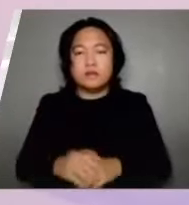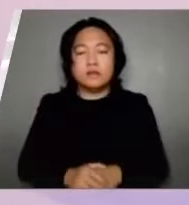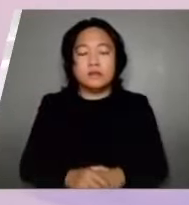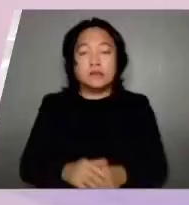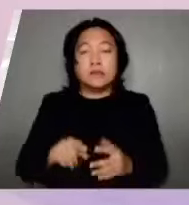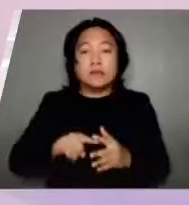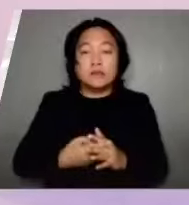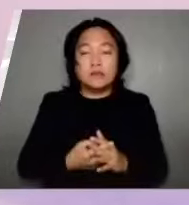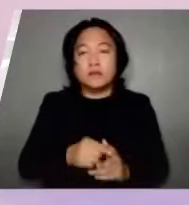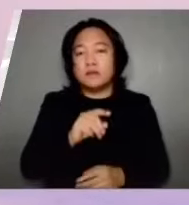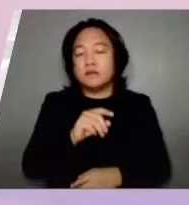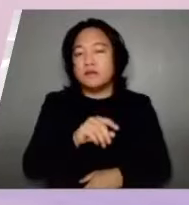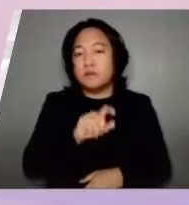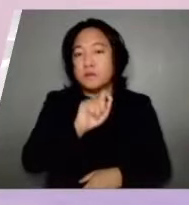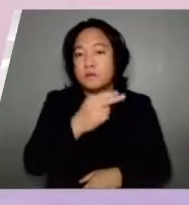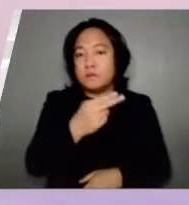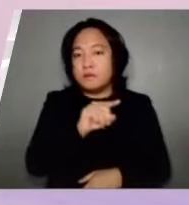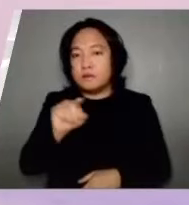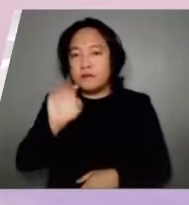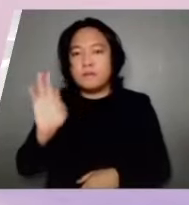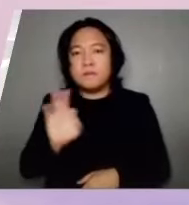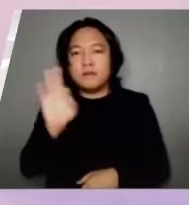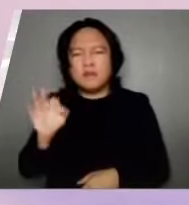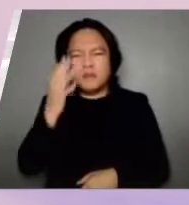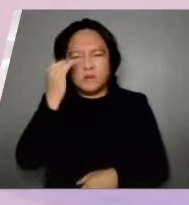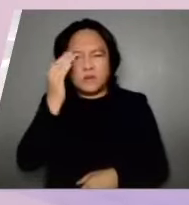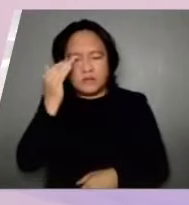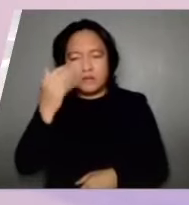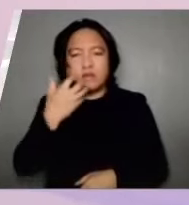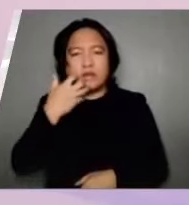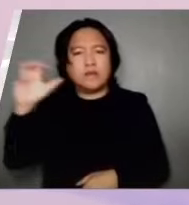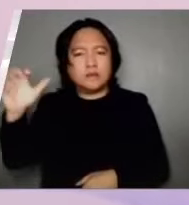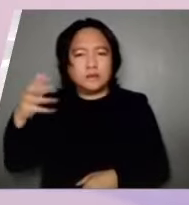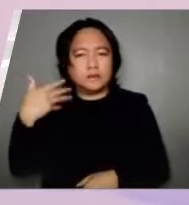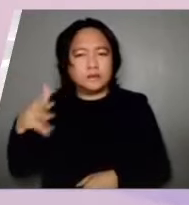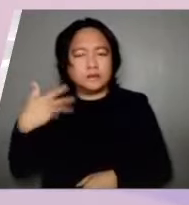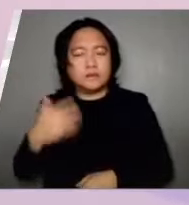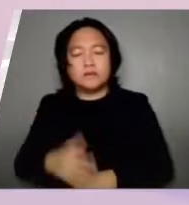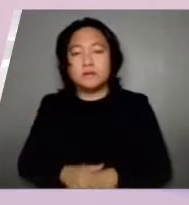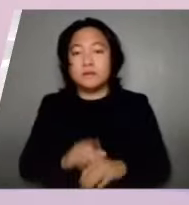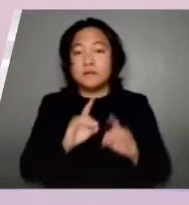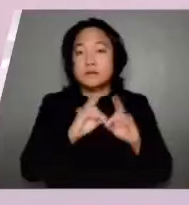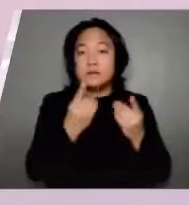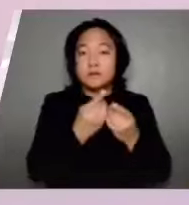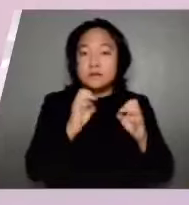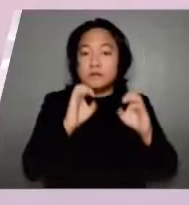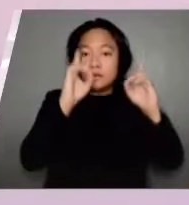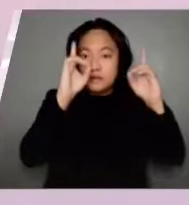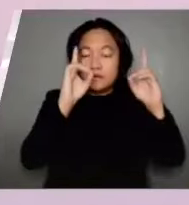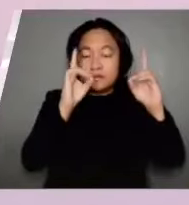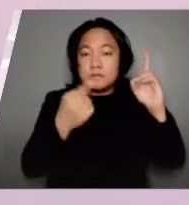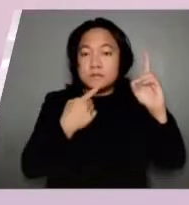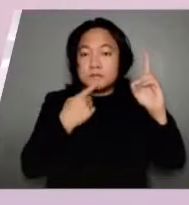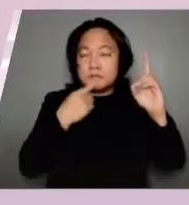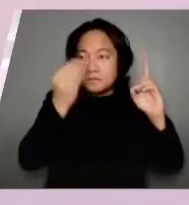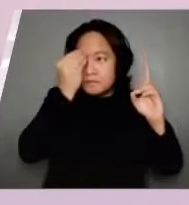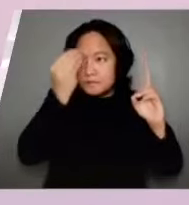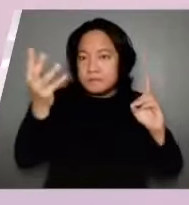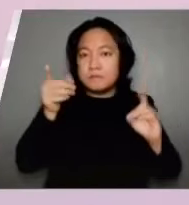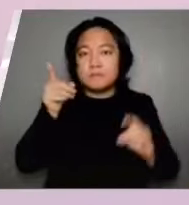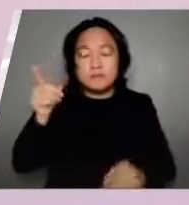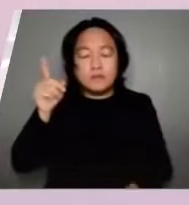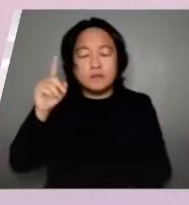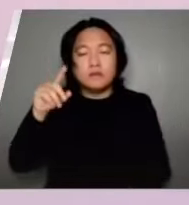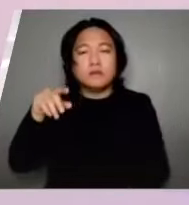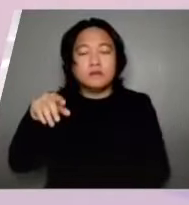na panahon. Nagbigay na rin ang Department of Education kay Pangulong Bongbong Marcos ng mas agresibong rekomendasyon para ibalik sa